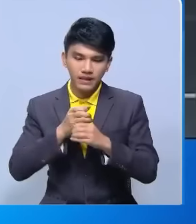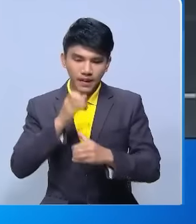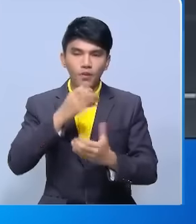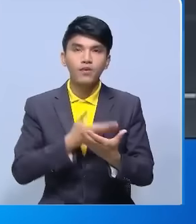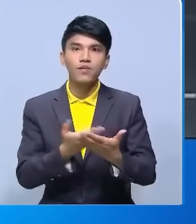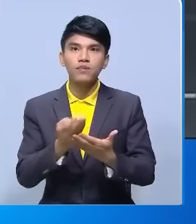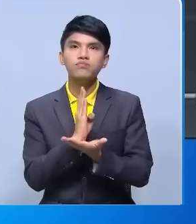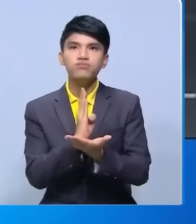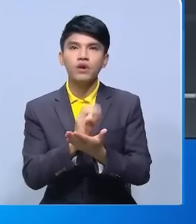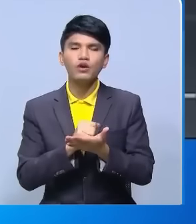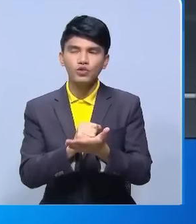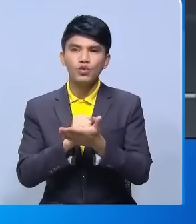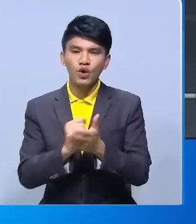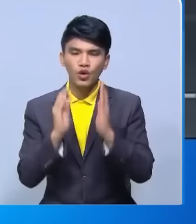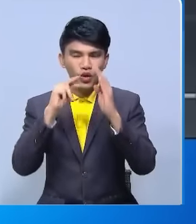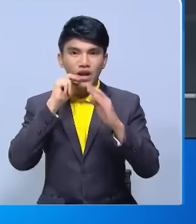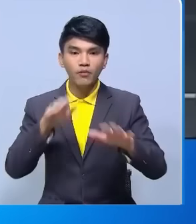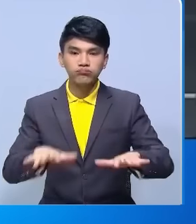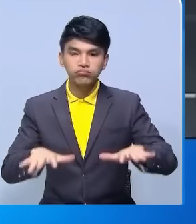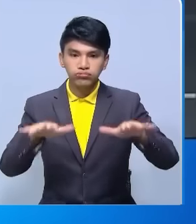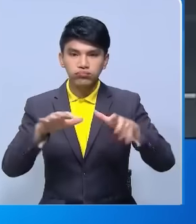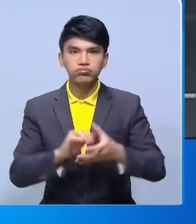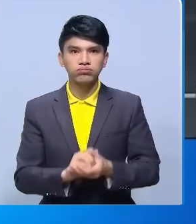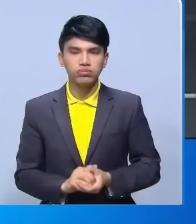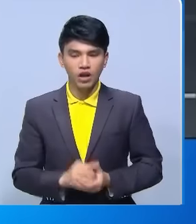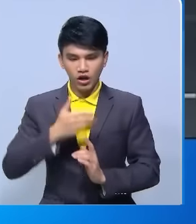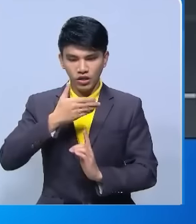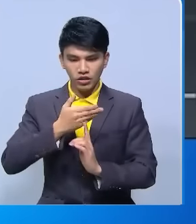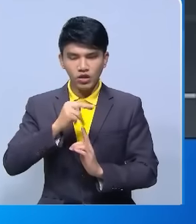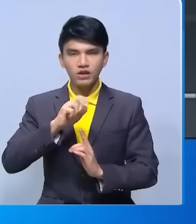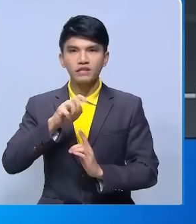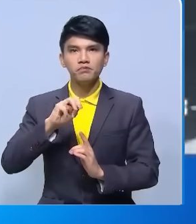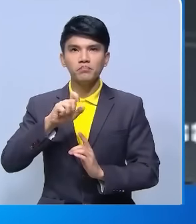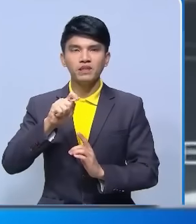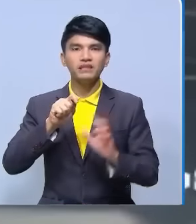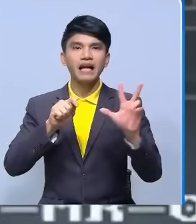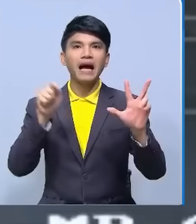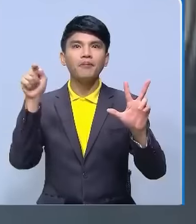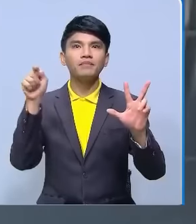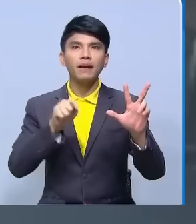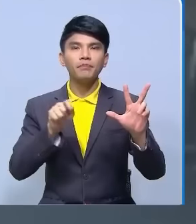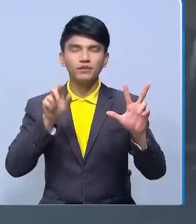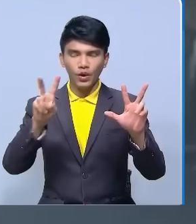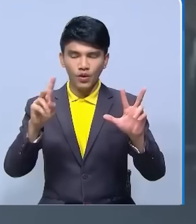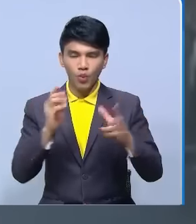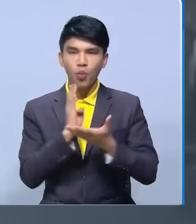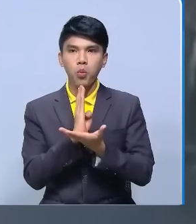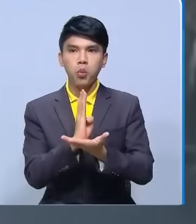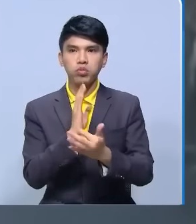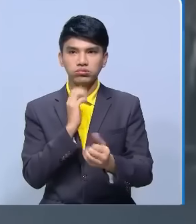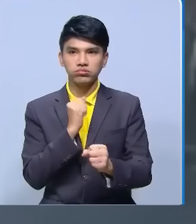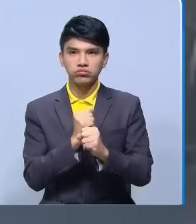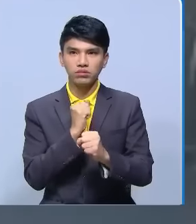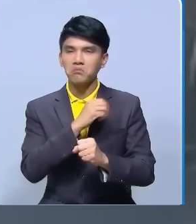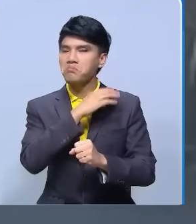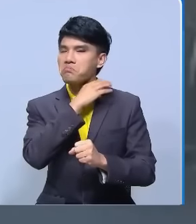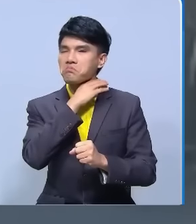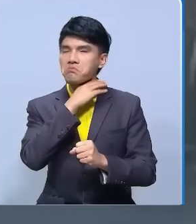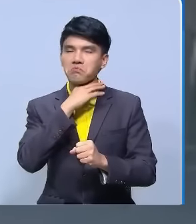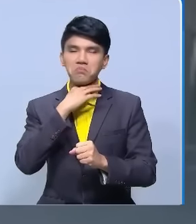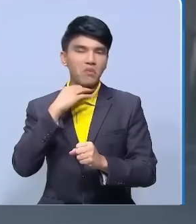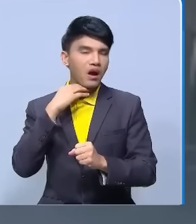บริจาคช่วยเหลือผู้ประสบภัยน้ำท่วมอยู่ที่ปากซอยนิมิตใหม่3/2ต้องบอกว่าใจบุญไปพร้อมๆกับใจบาปเลย